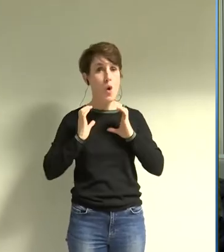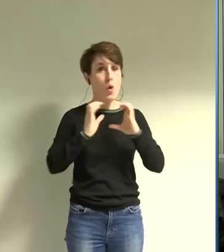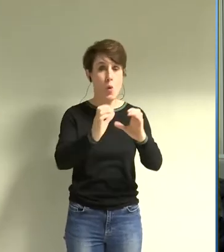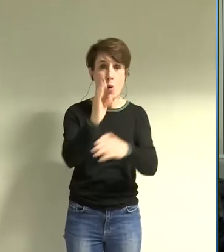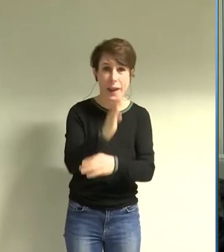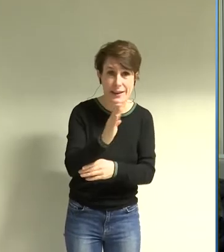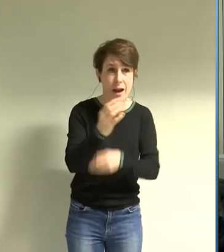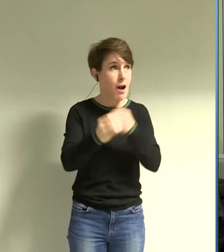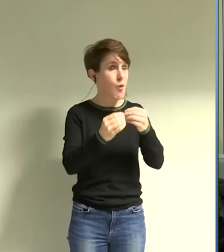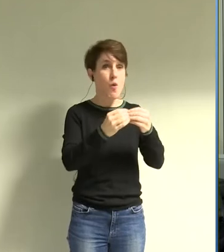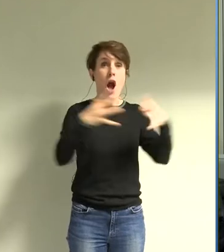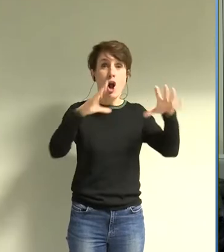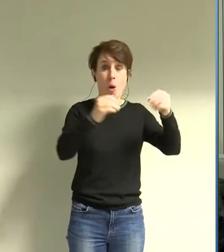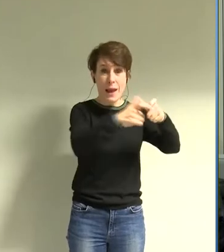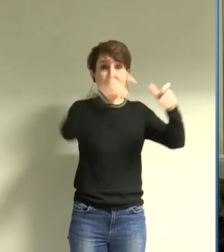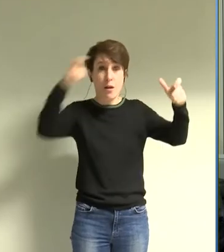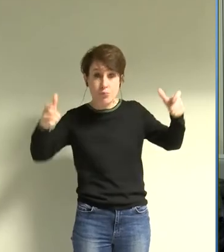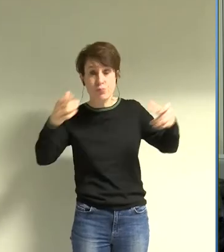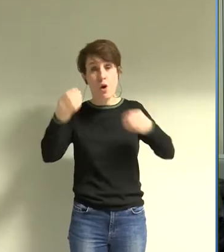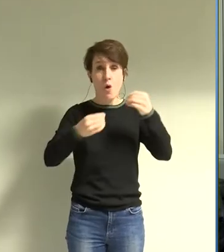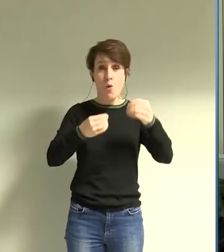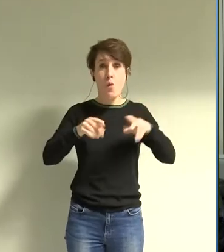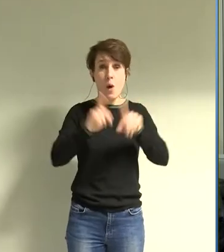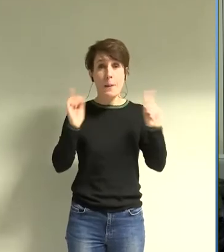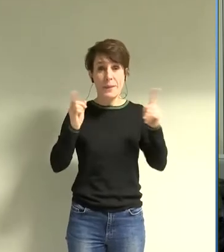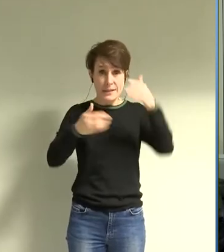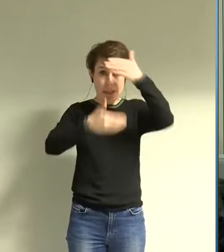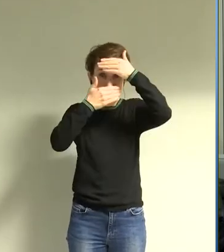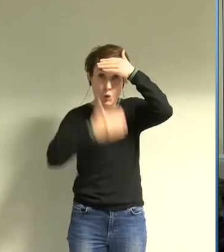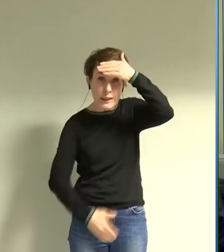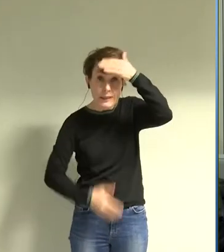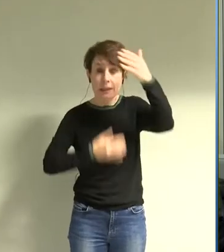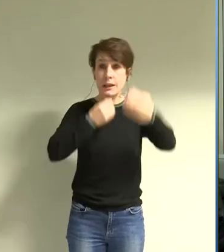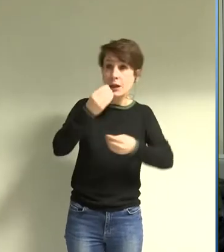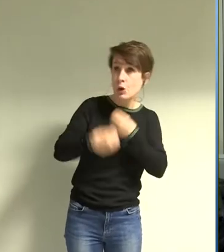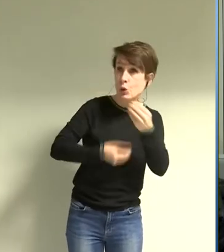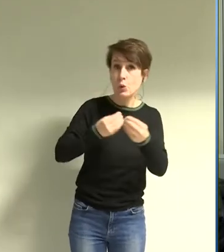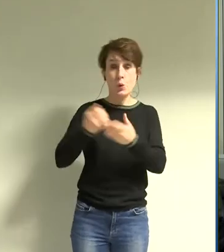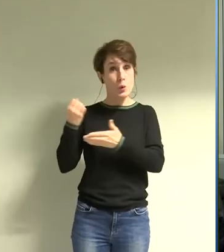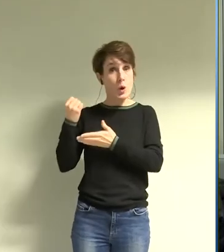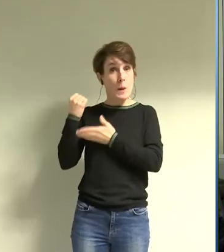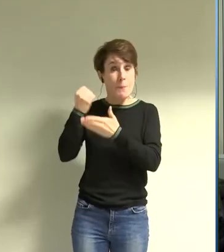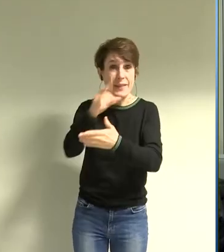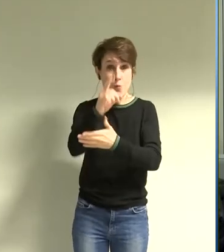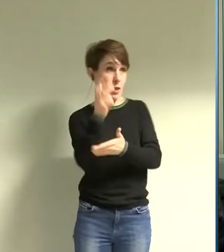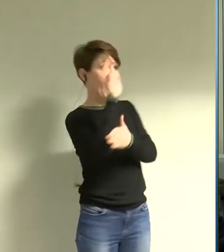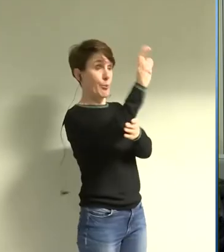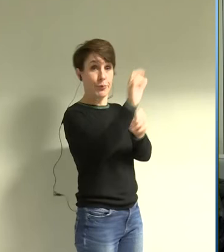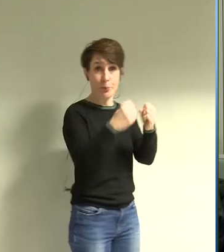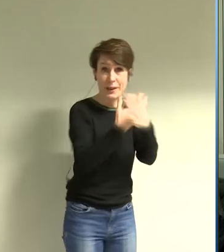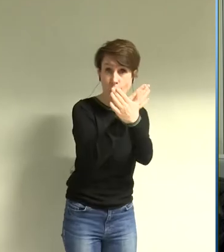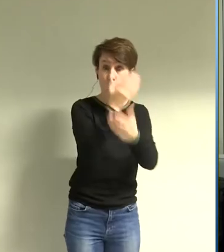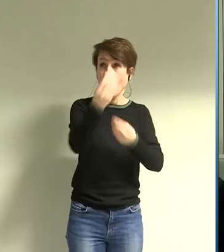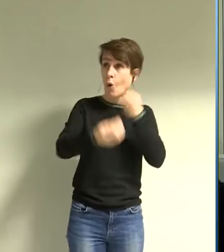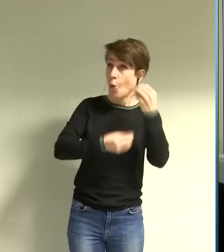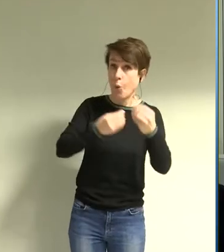place qu'il s'agisse du burkini de la fermeture des piscines du transfert du patrimoine de l'eau à la métropole des caméras